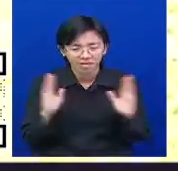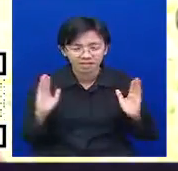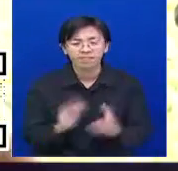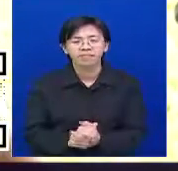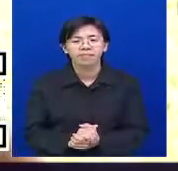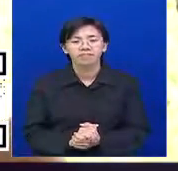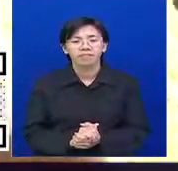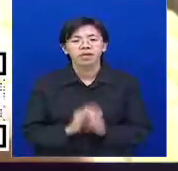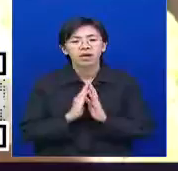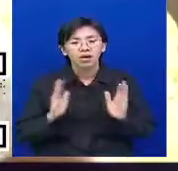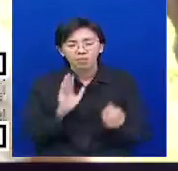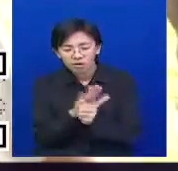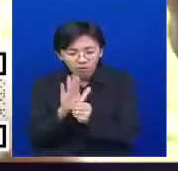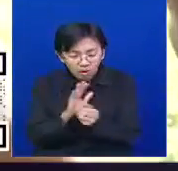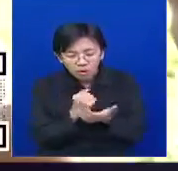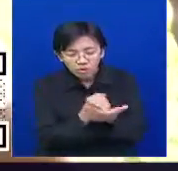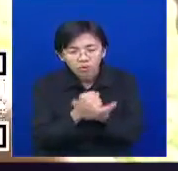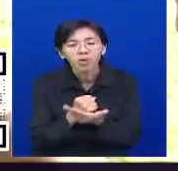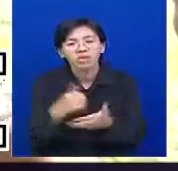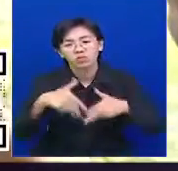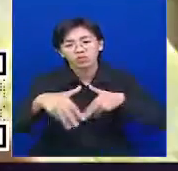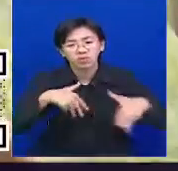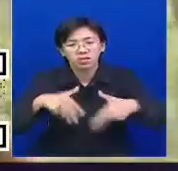ที่ใส่ใจชาวบ้าน